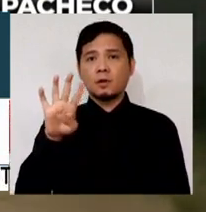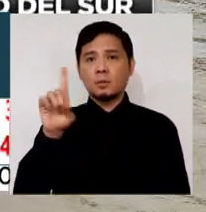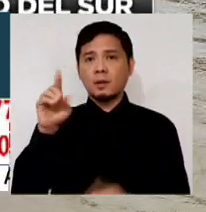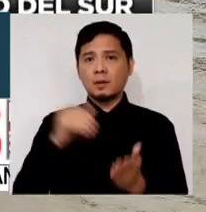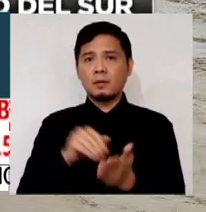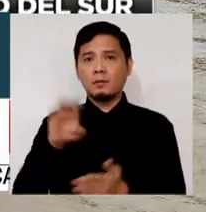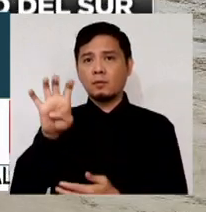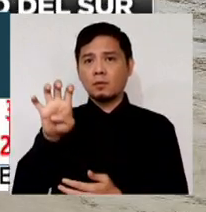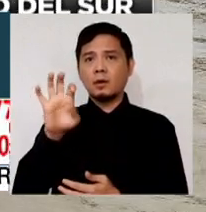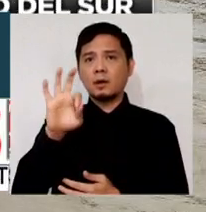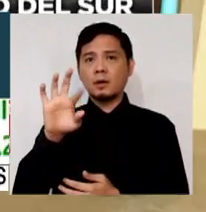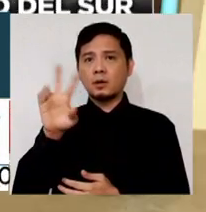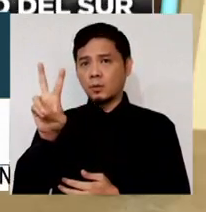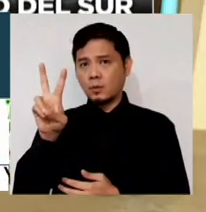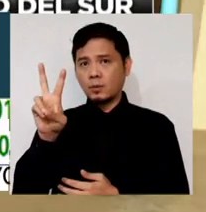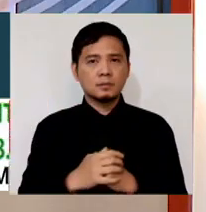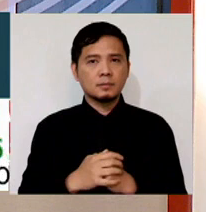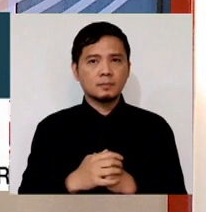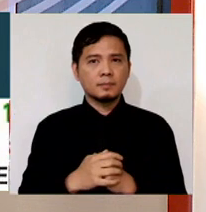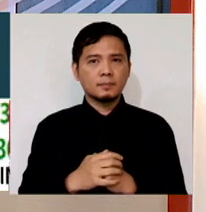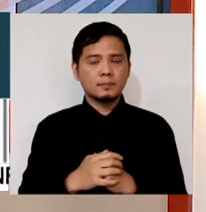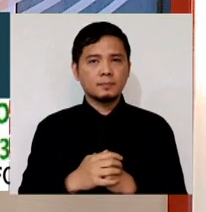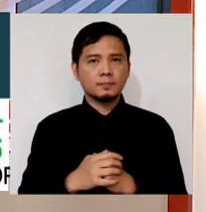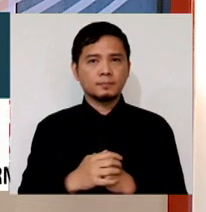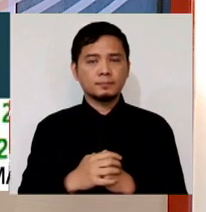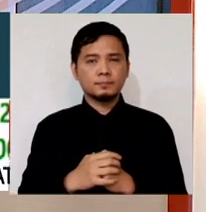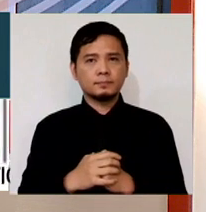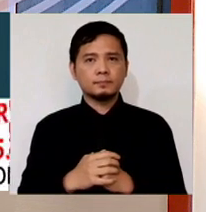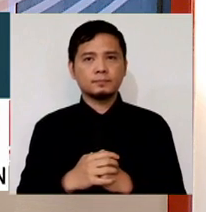41,492 individuals ang affected. Yung